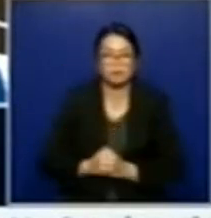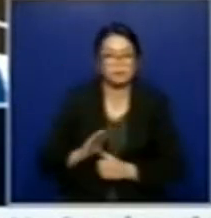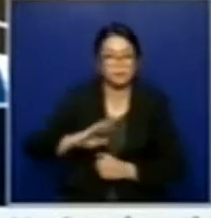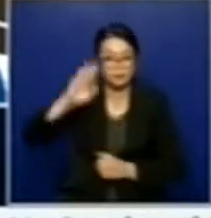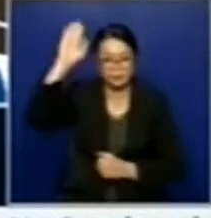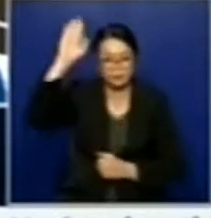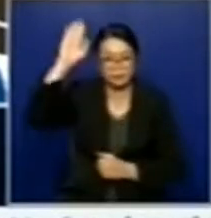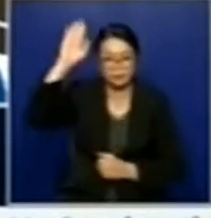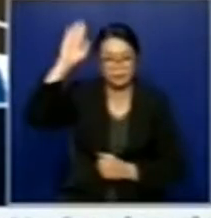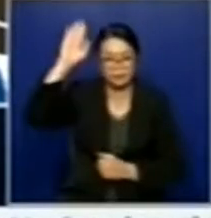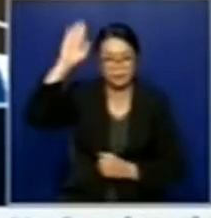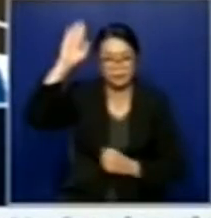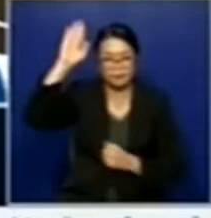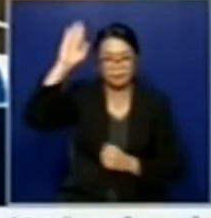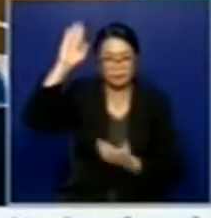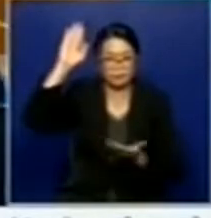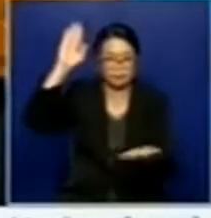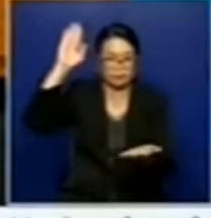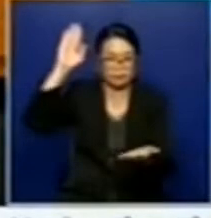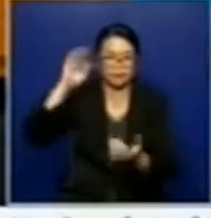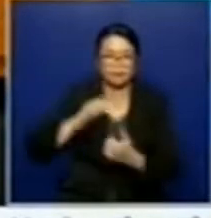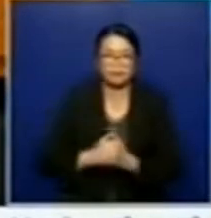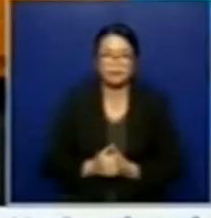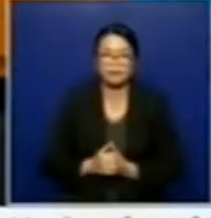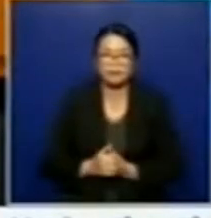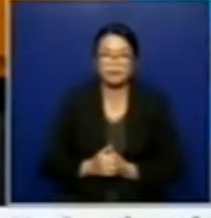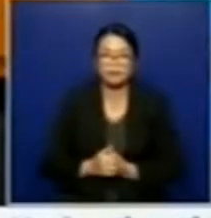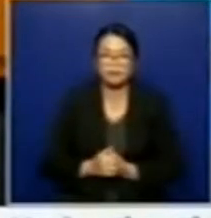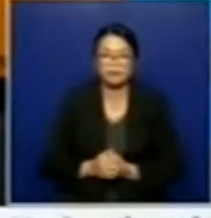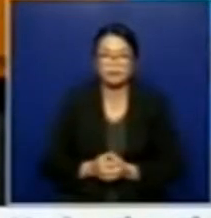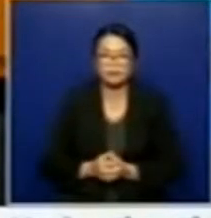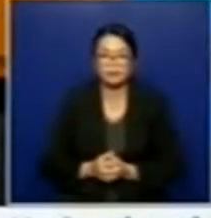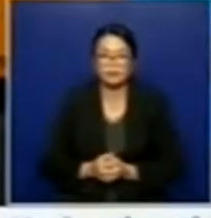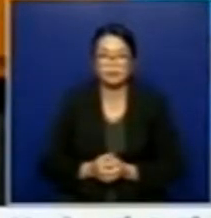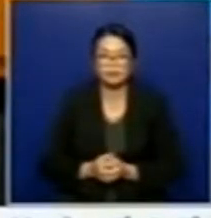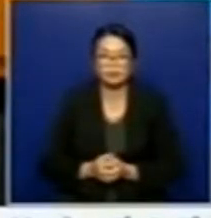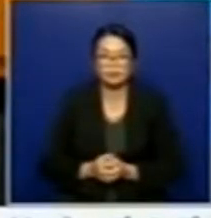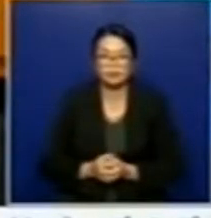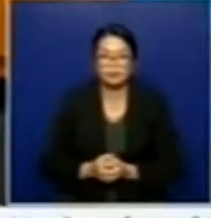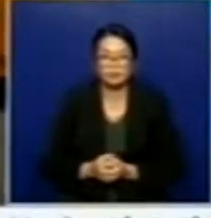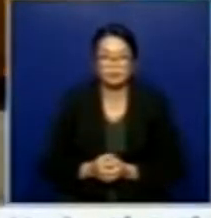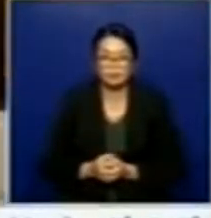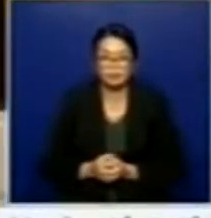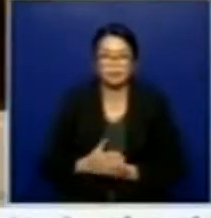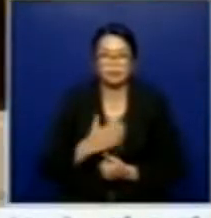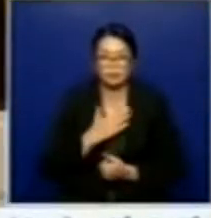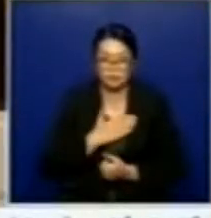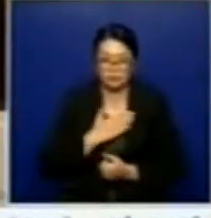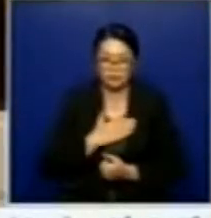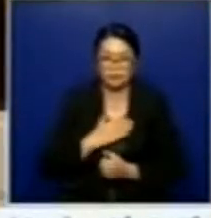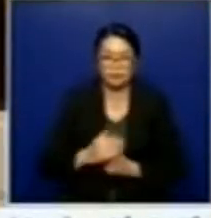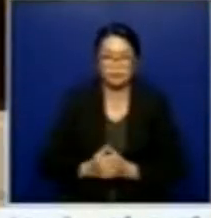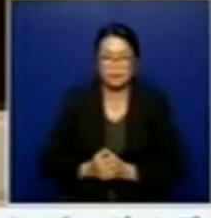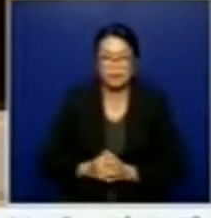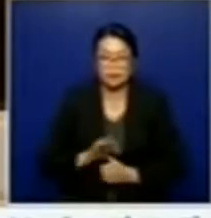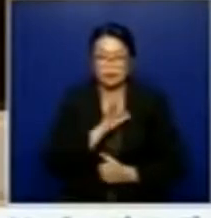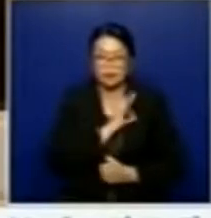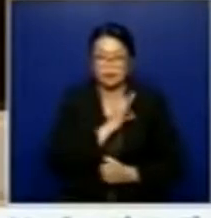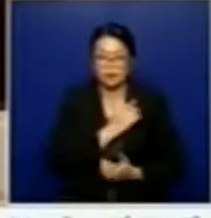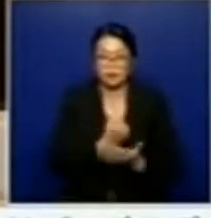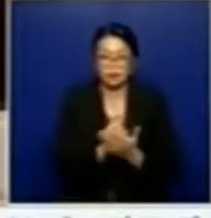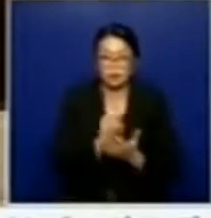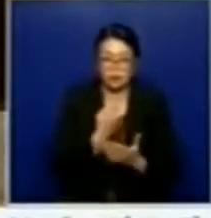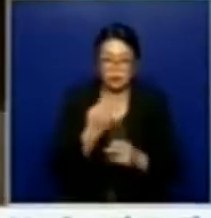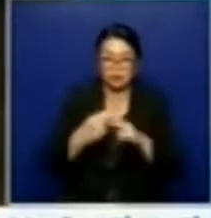านประธานครับประท้วงครับ เชิญนะครับเชิญ ผมคิดว่า ผมชัยวุฒนาคมานุสรนะครับสมาชิกสภาผู้แทนราษ